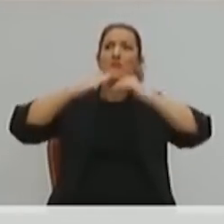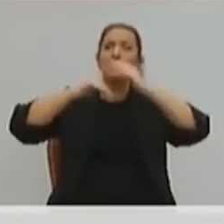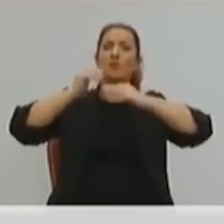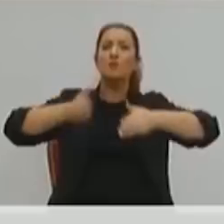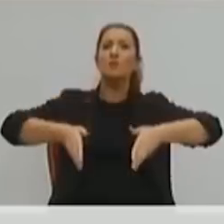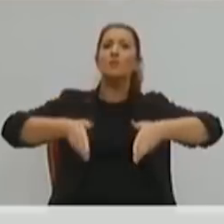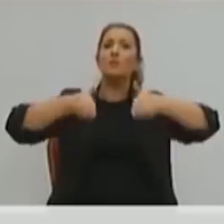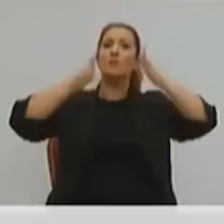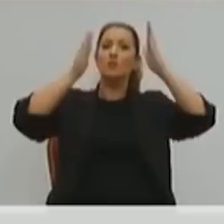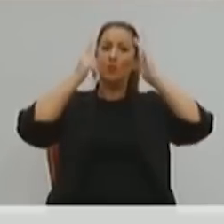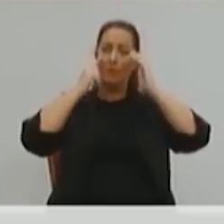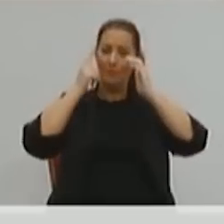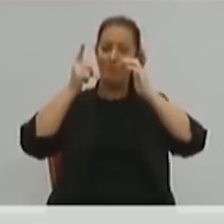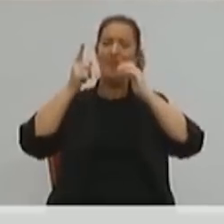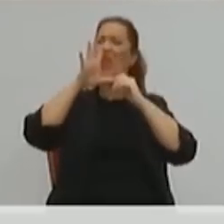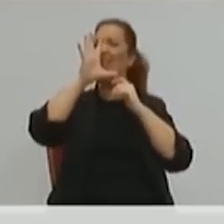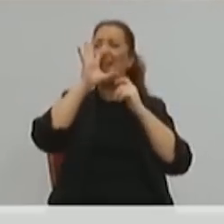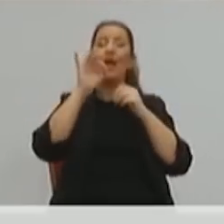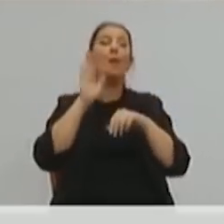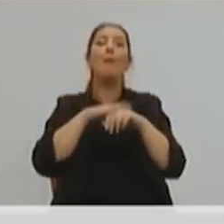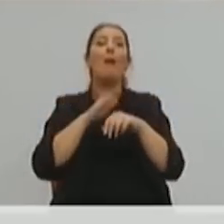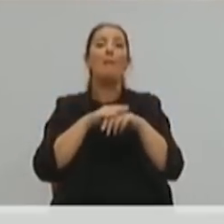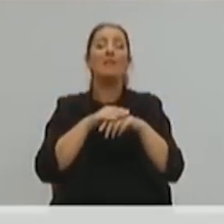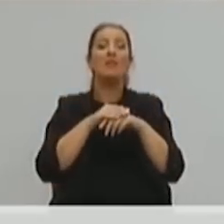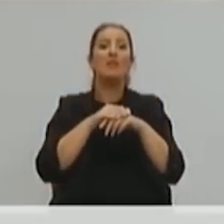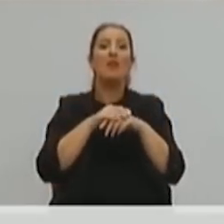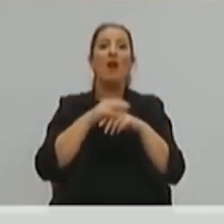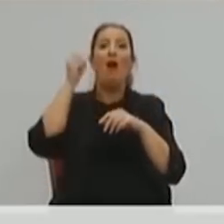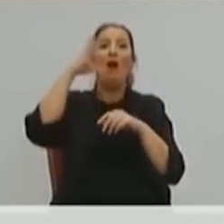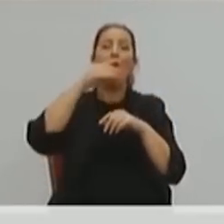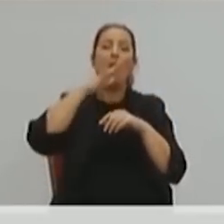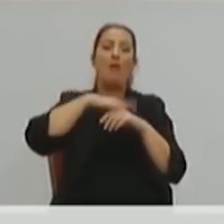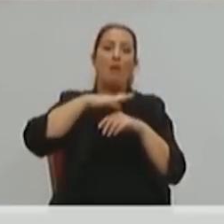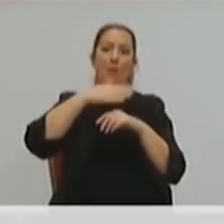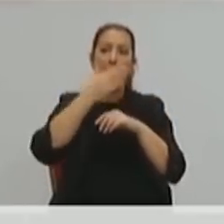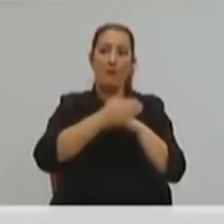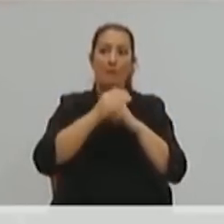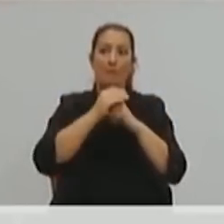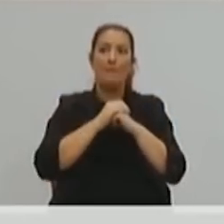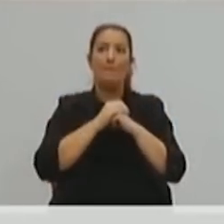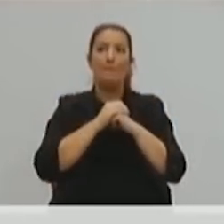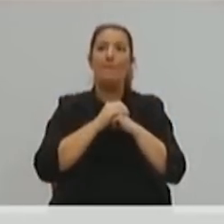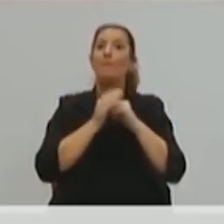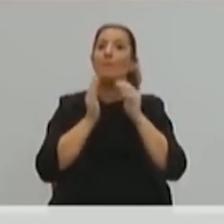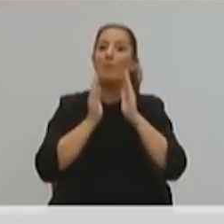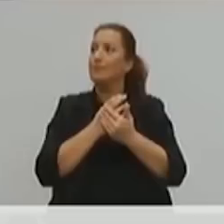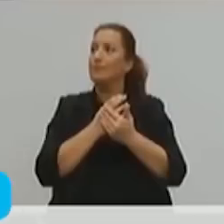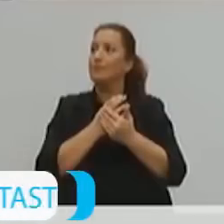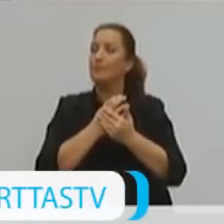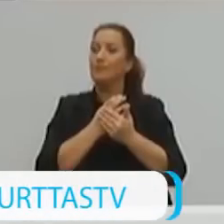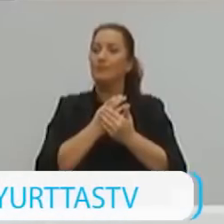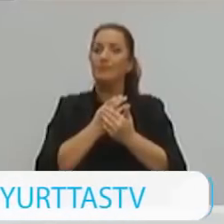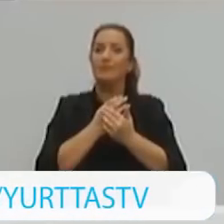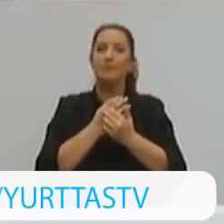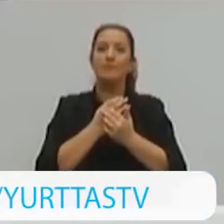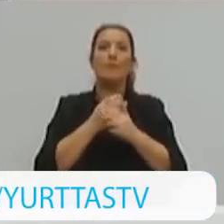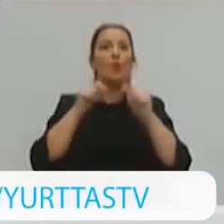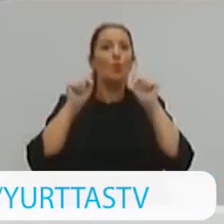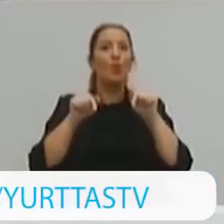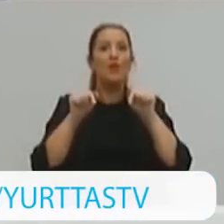Eski beyni Ali. Burayı kim yaptı? AK Parti yaptı. Devam edelim.